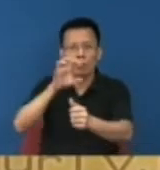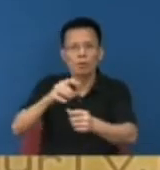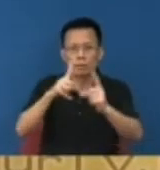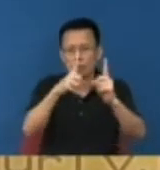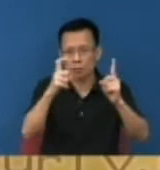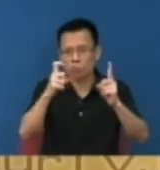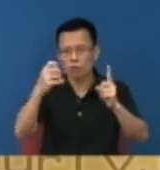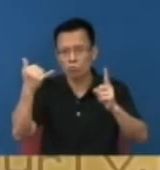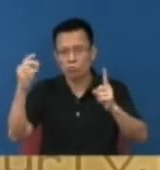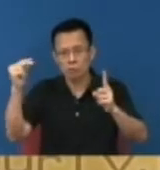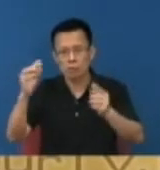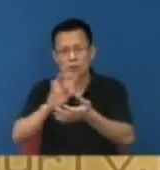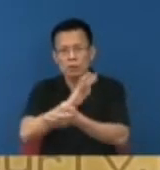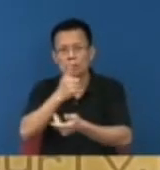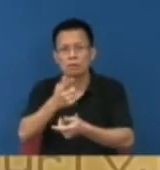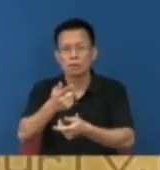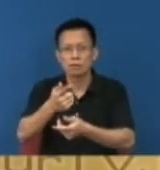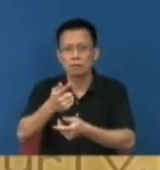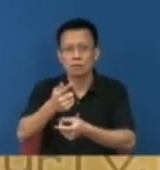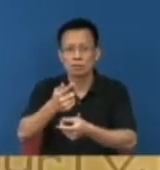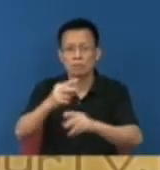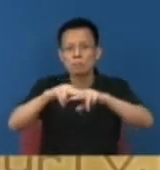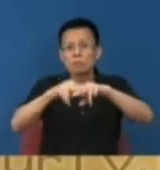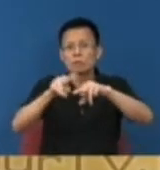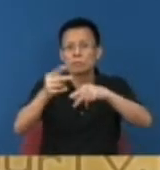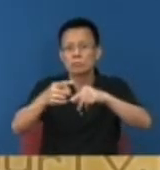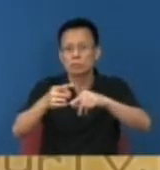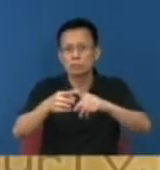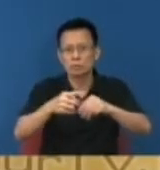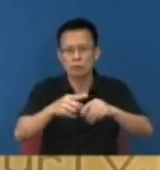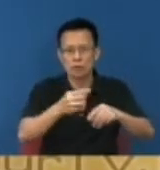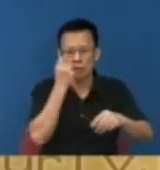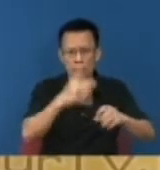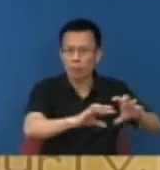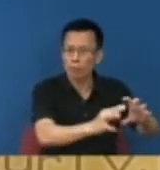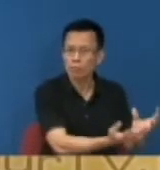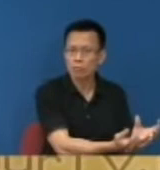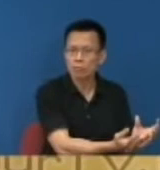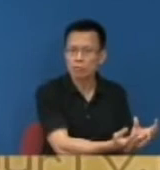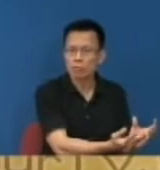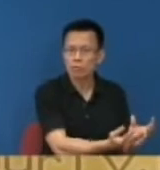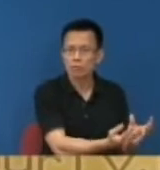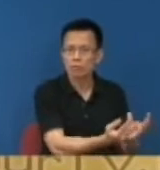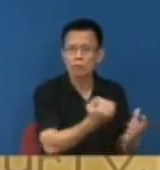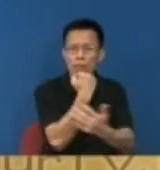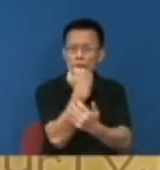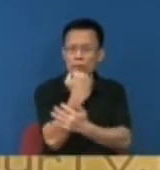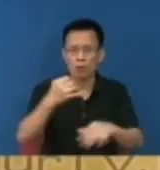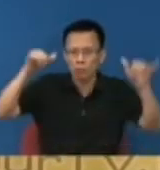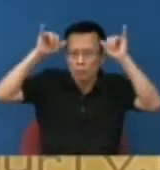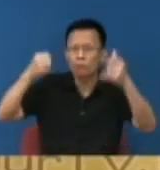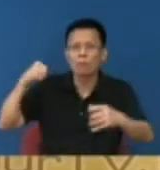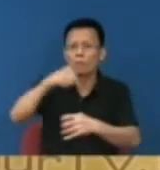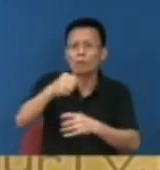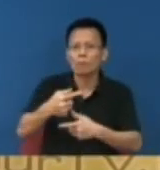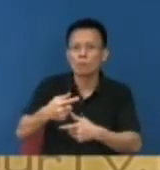1967年呢個中共某一派支持嘅反映抗暴嘅鬥爭咧？係咪？